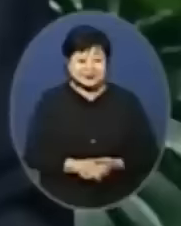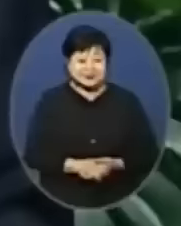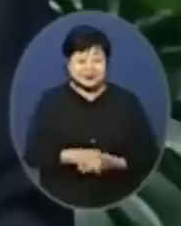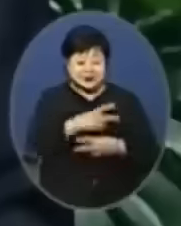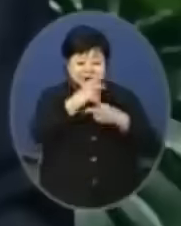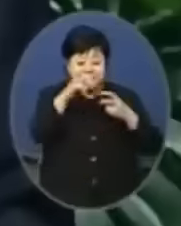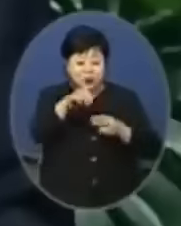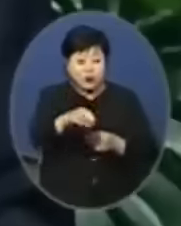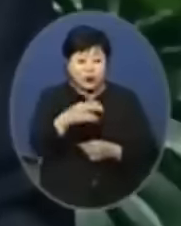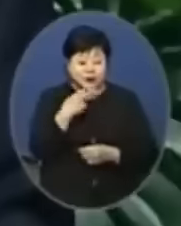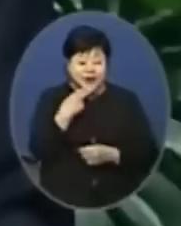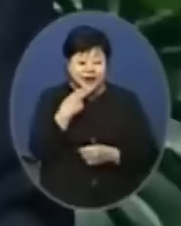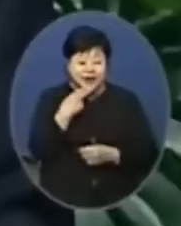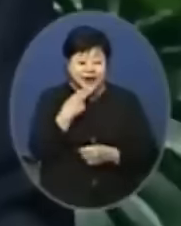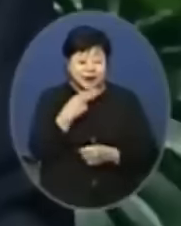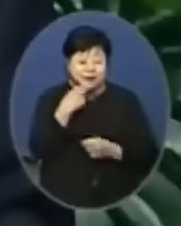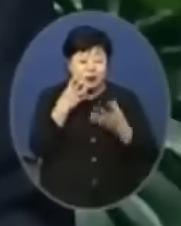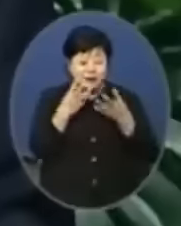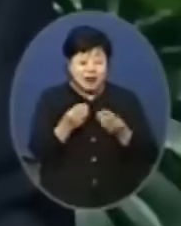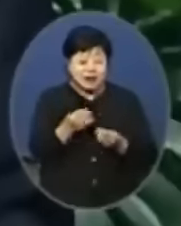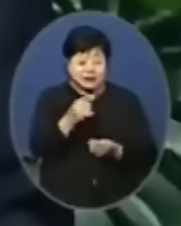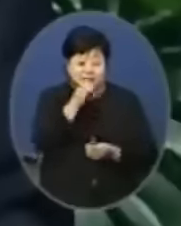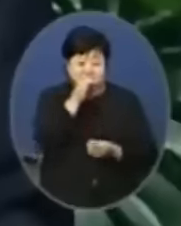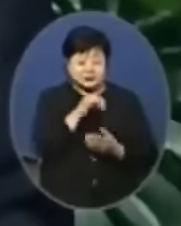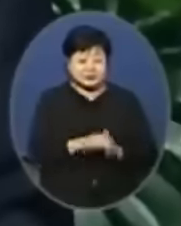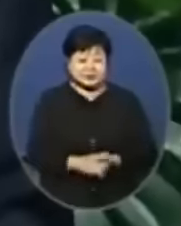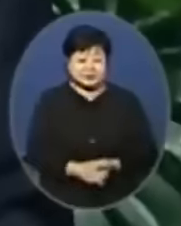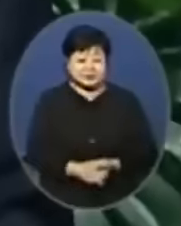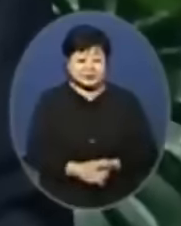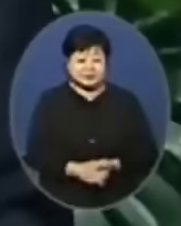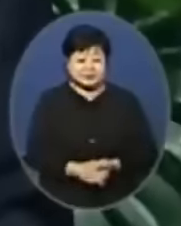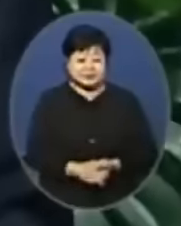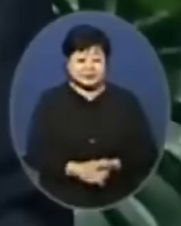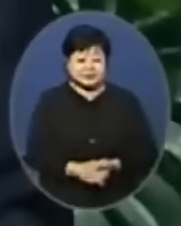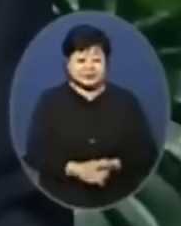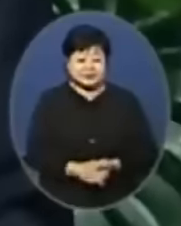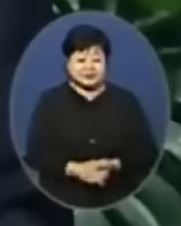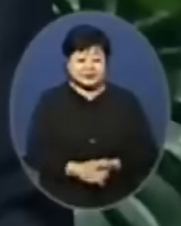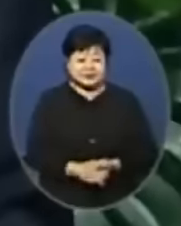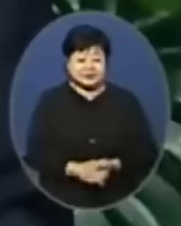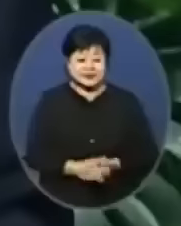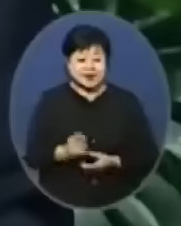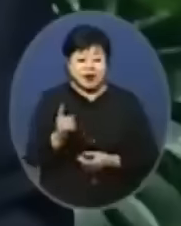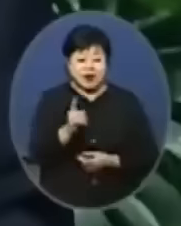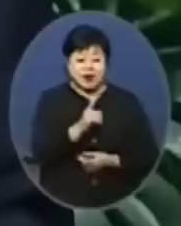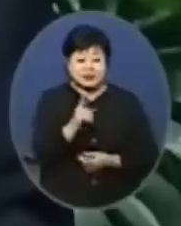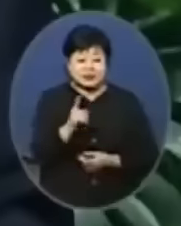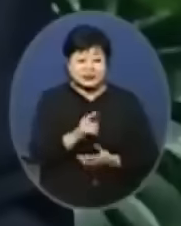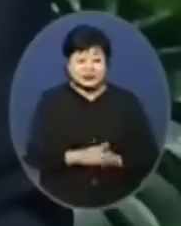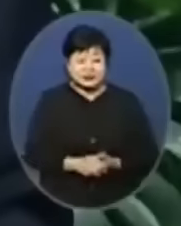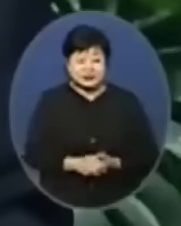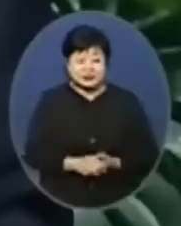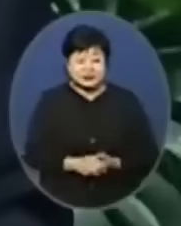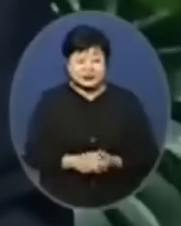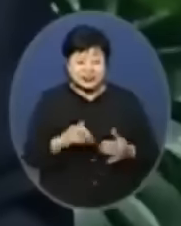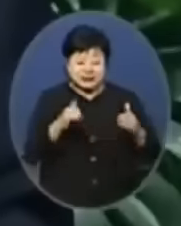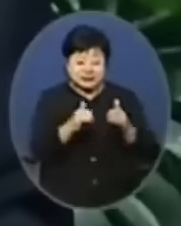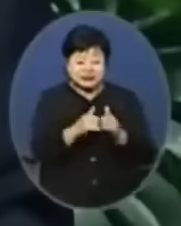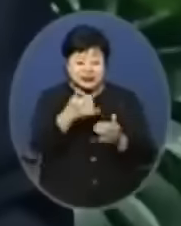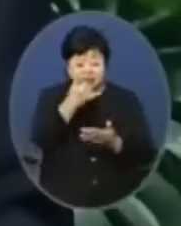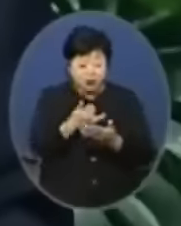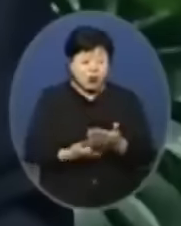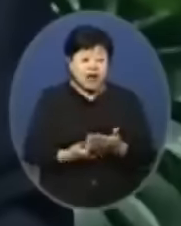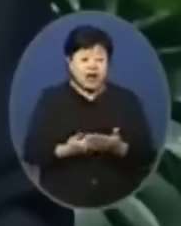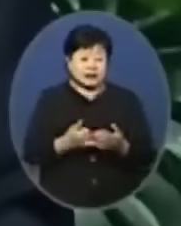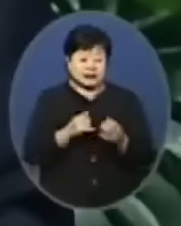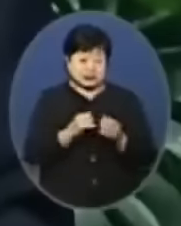잠자리가 없다. 없는 것은 마음의 불행을 가져오는 것입니다. 어느 전쟁 고아들이 그때